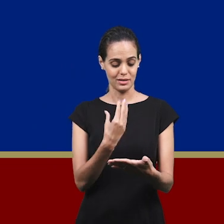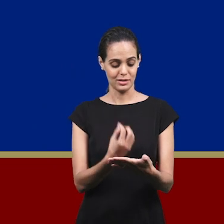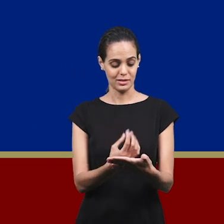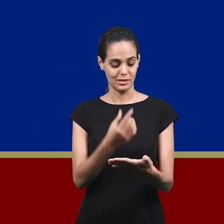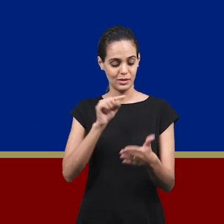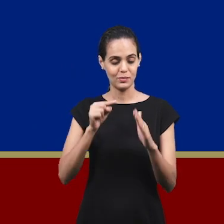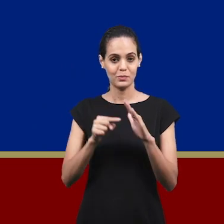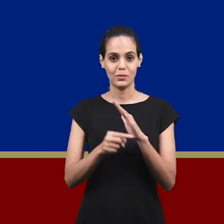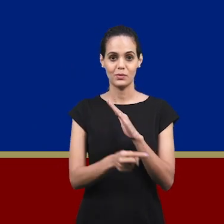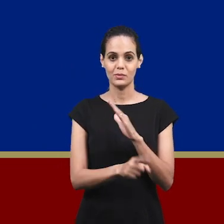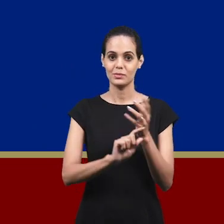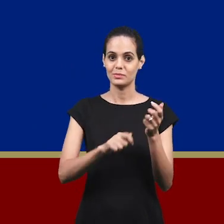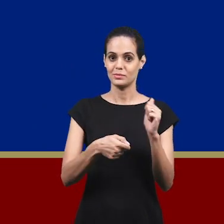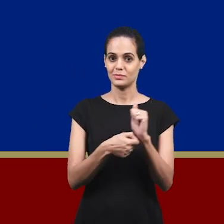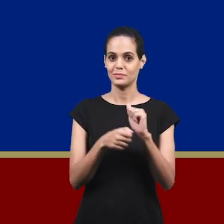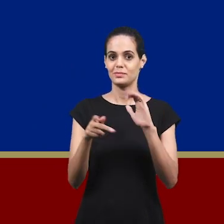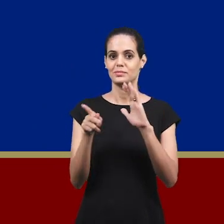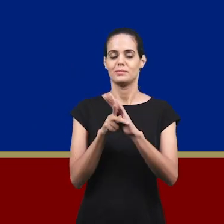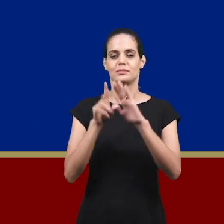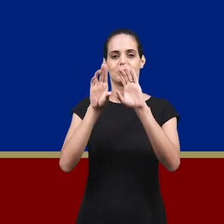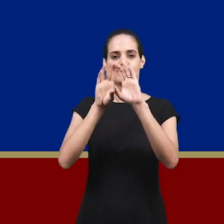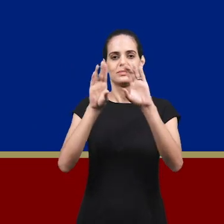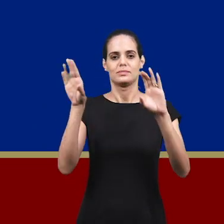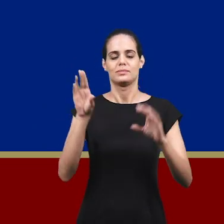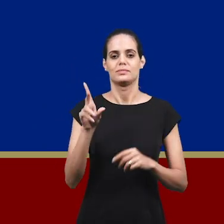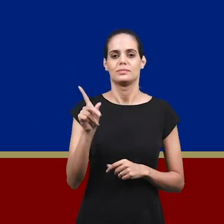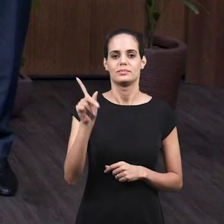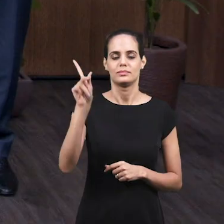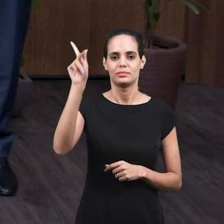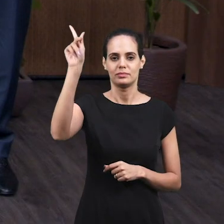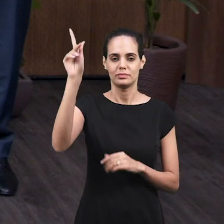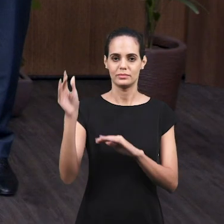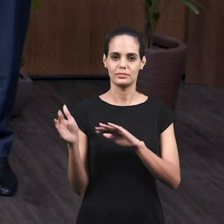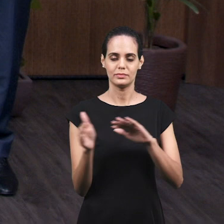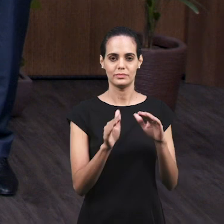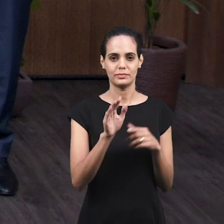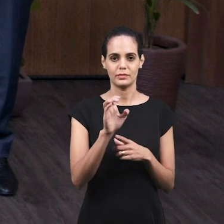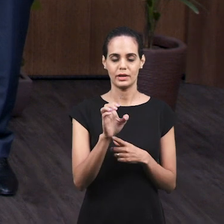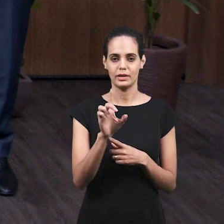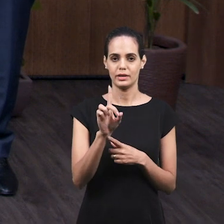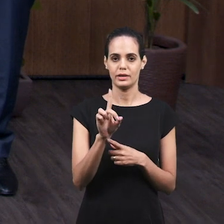Un enseignement profond des mystères de l'éternité.